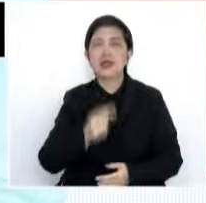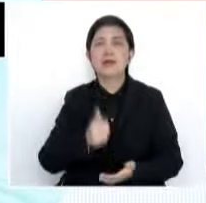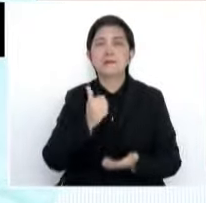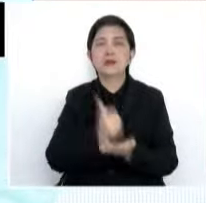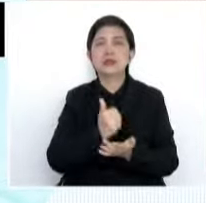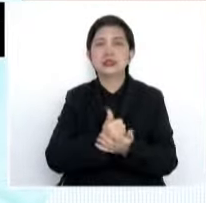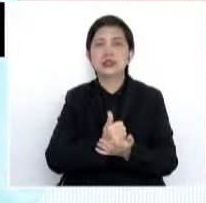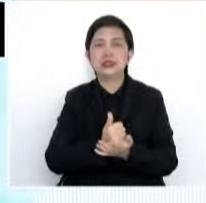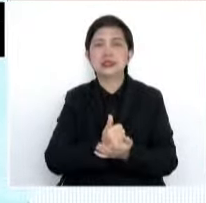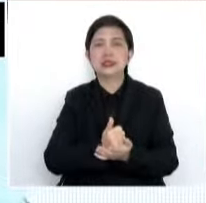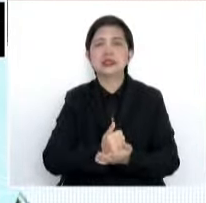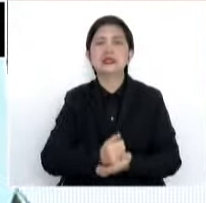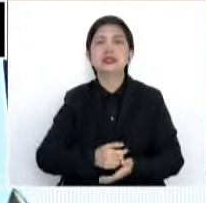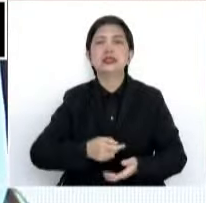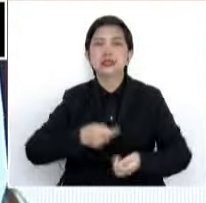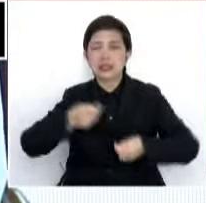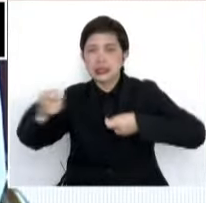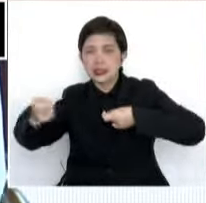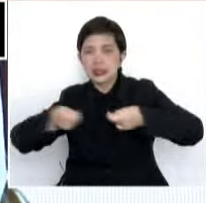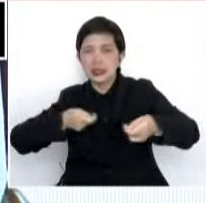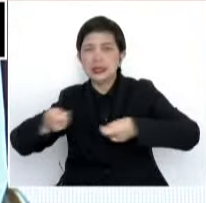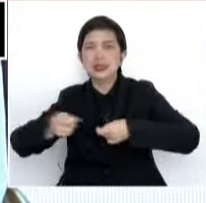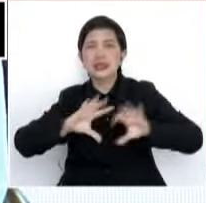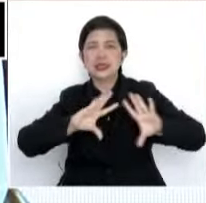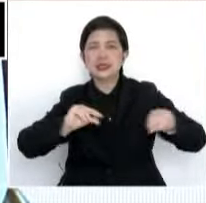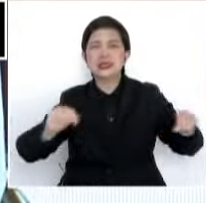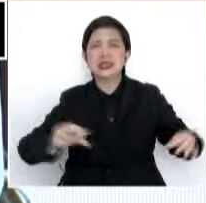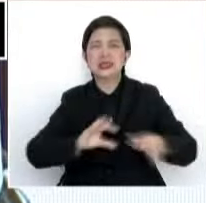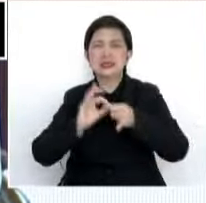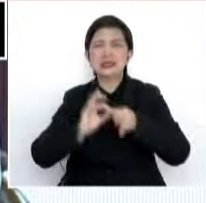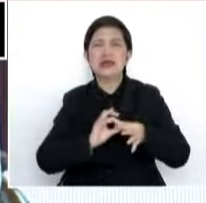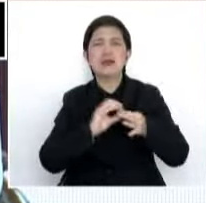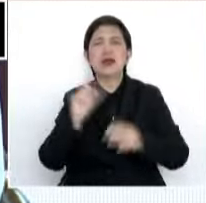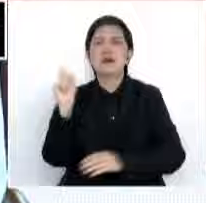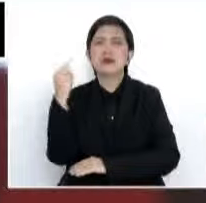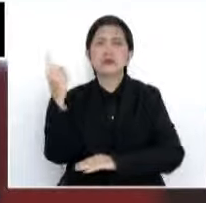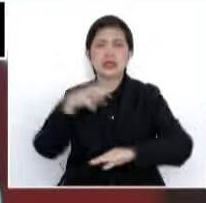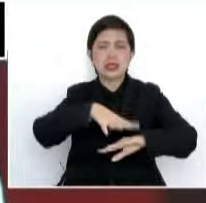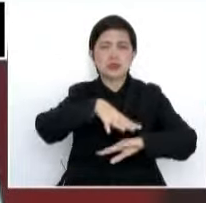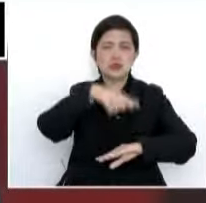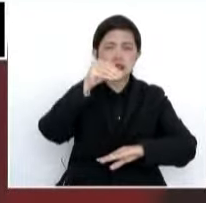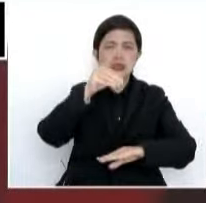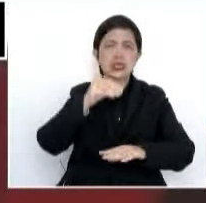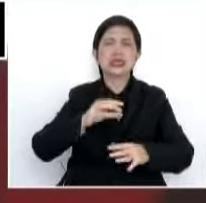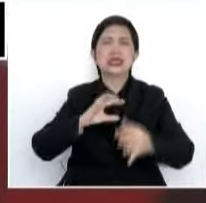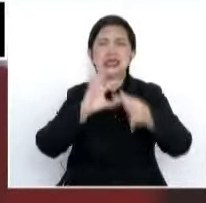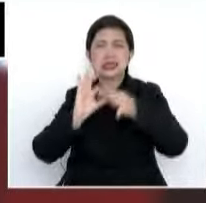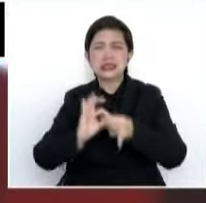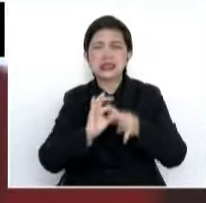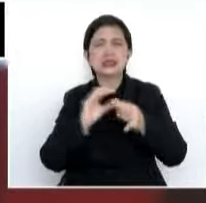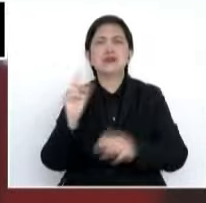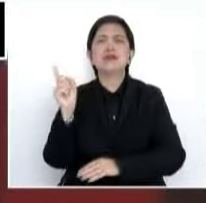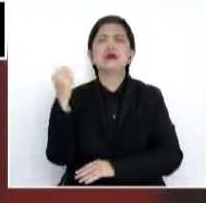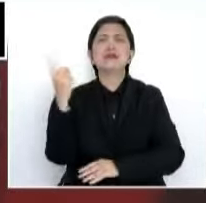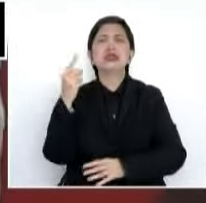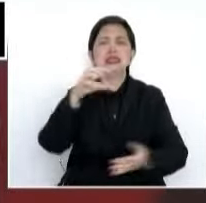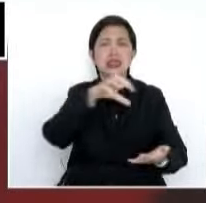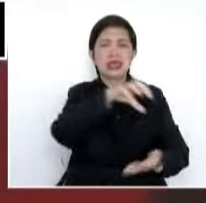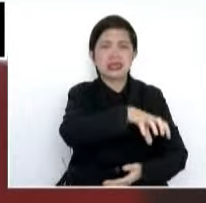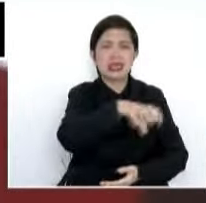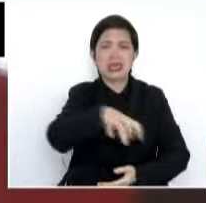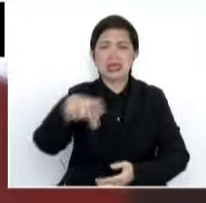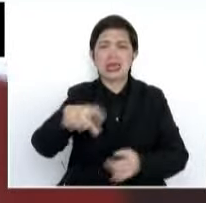antara pemerintah pusatemahi at Kabupaten terjadi perbedaan